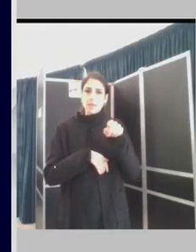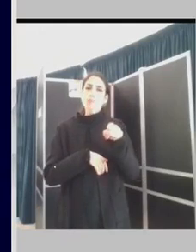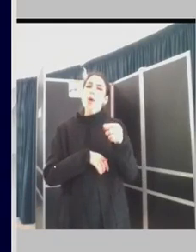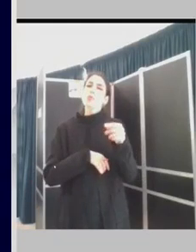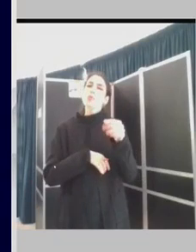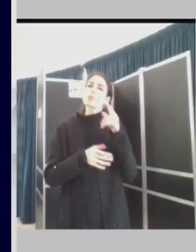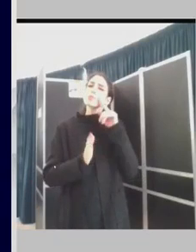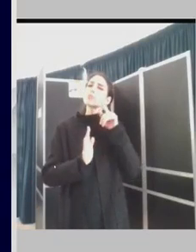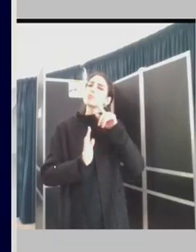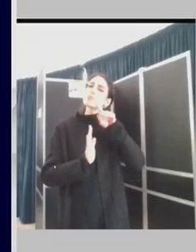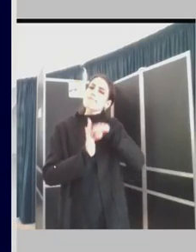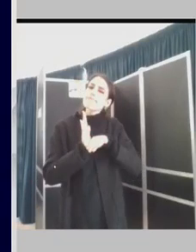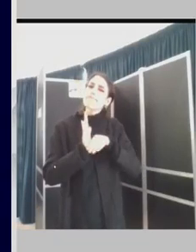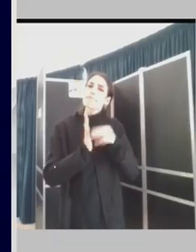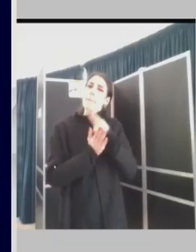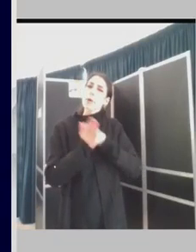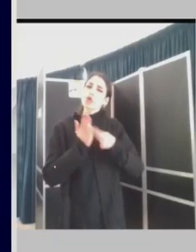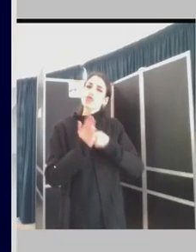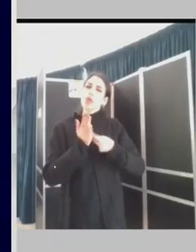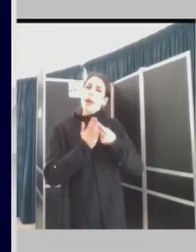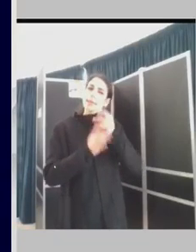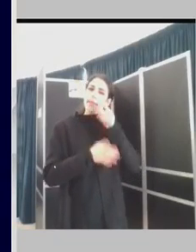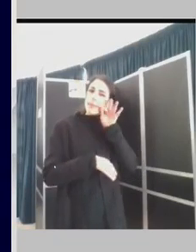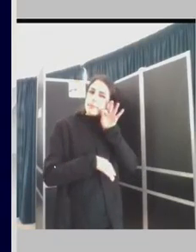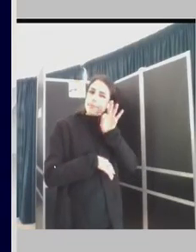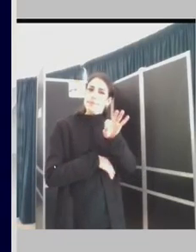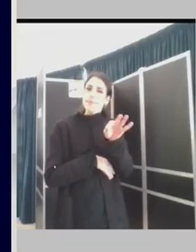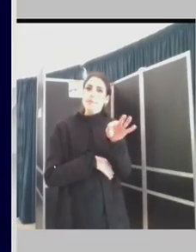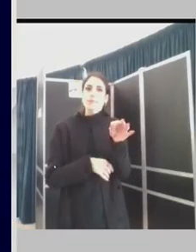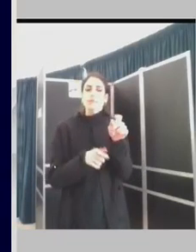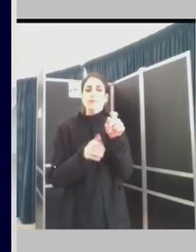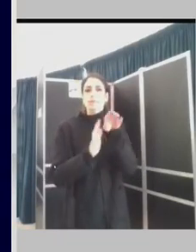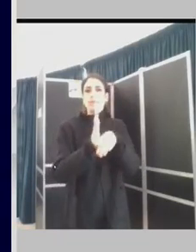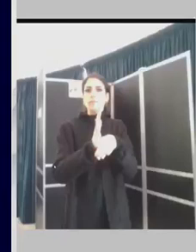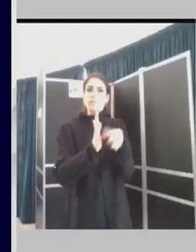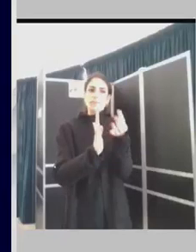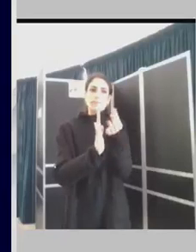destinati a loro. Ecco. Vi ringrazio e vi auguro una buona giornata.